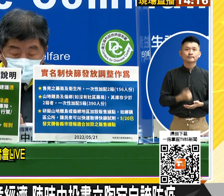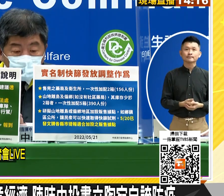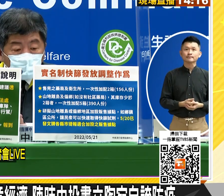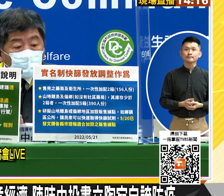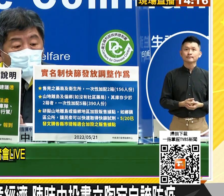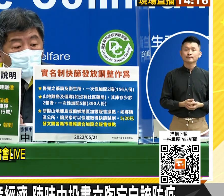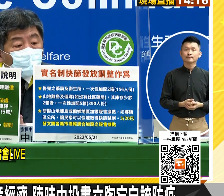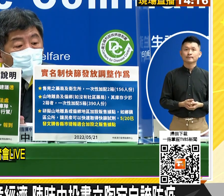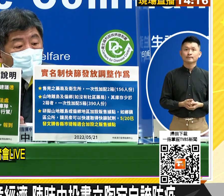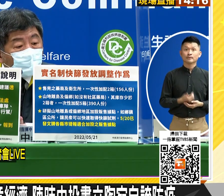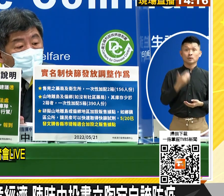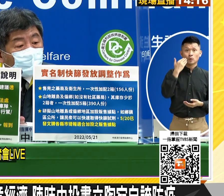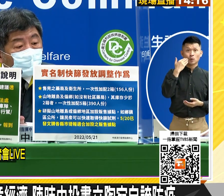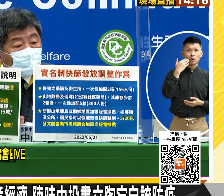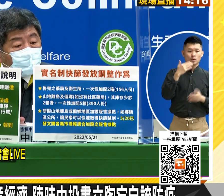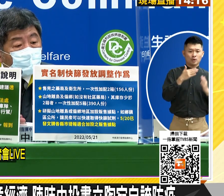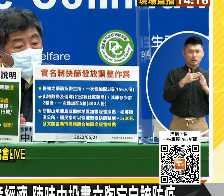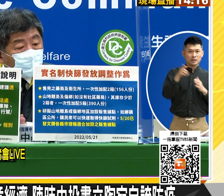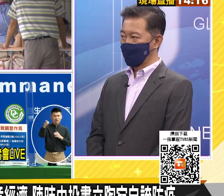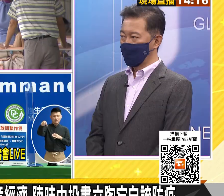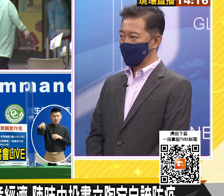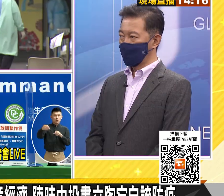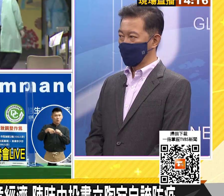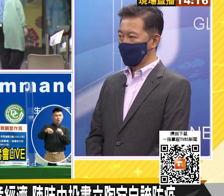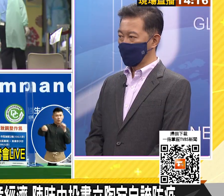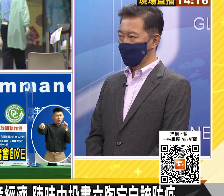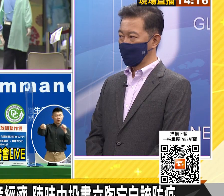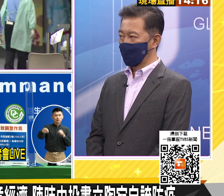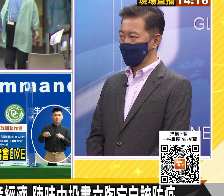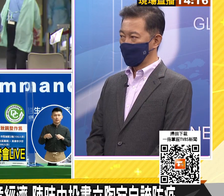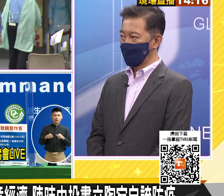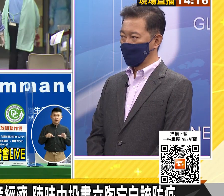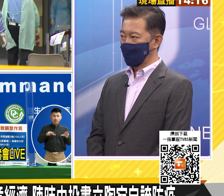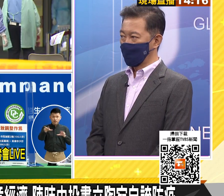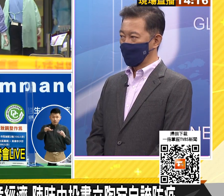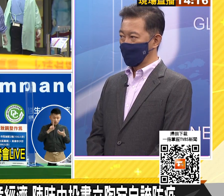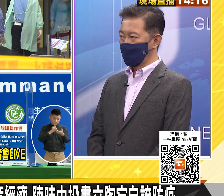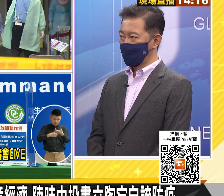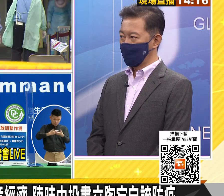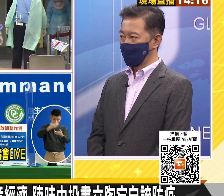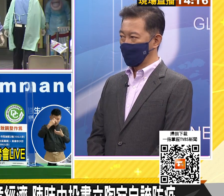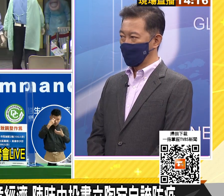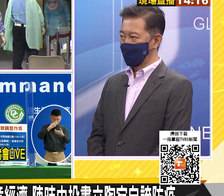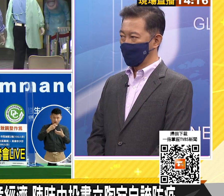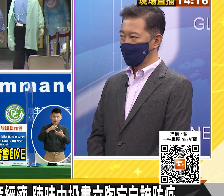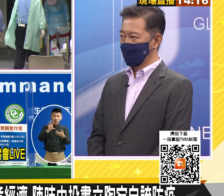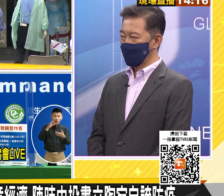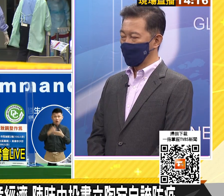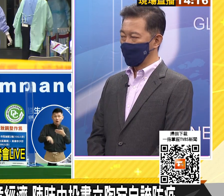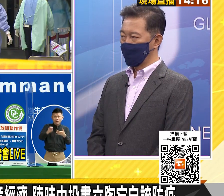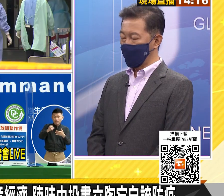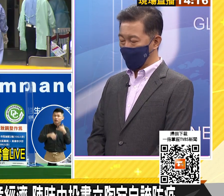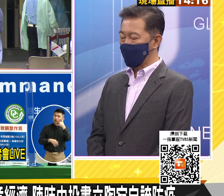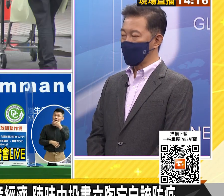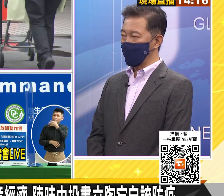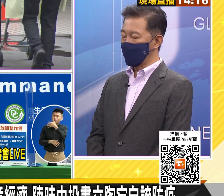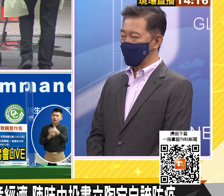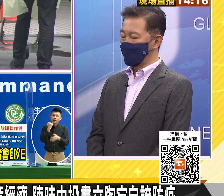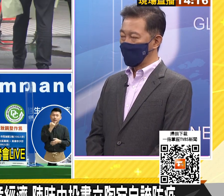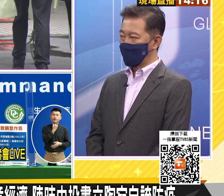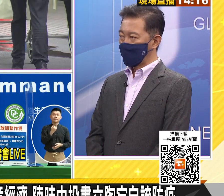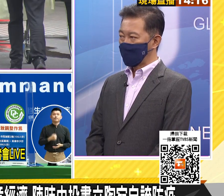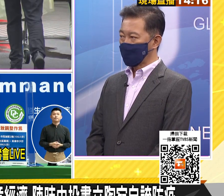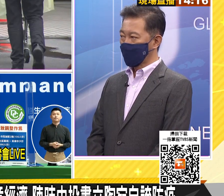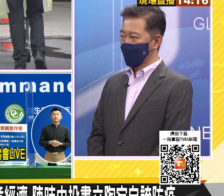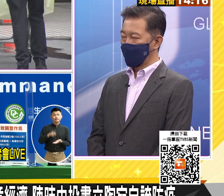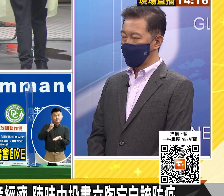好， 很早以前台湾的这些专家就已经告诉你说，我们最关心的还是医疗的能量的问题。 没错， 医疗能